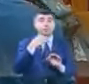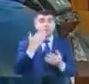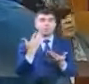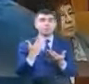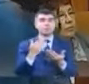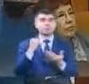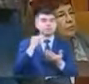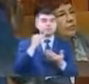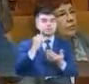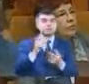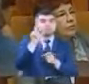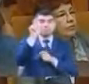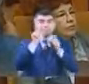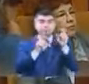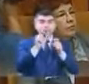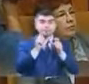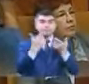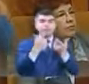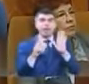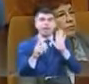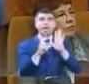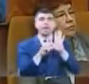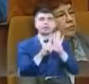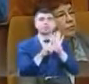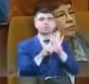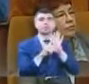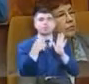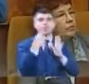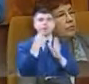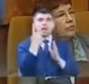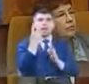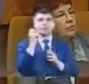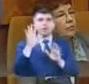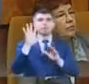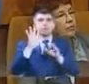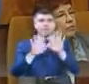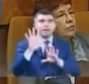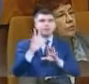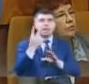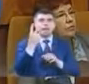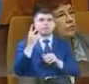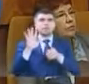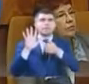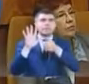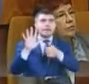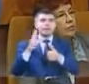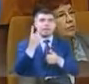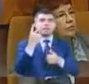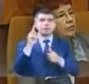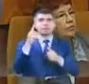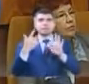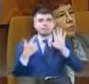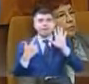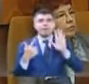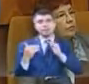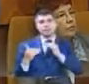المباشر هو ذلك المصوم المشؤوم اللي جعل من سنة 2015 و2016 و2017 زيادات في الفاتورة ديال